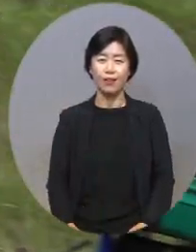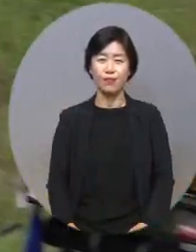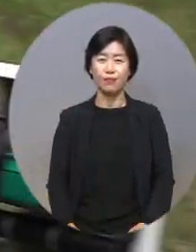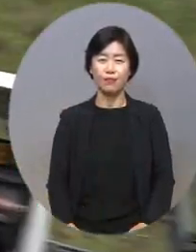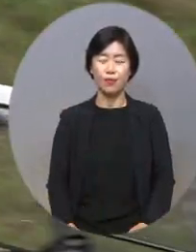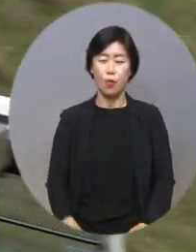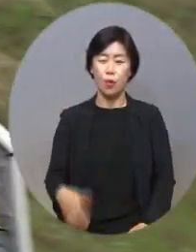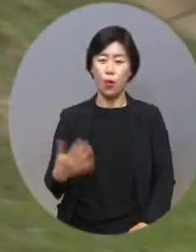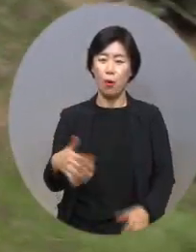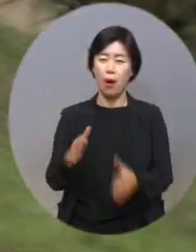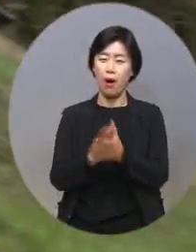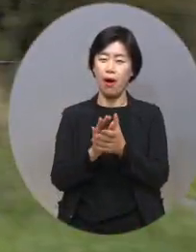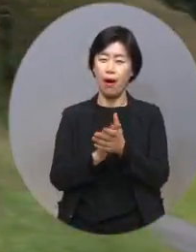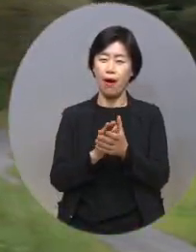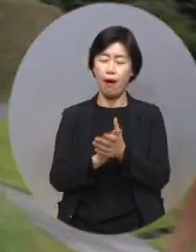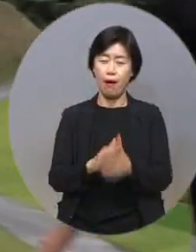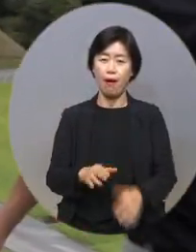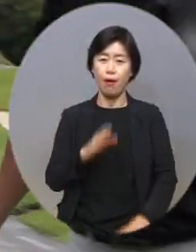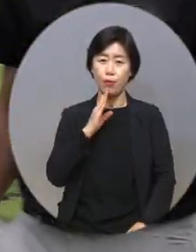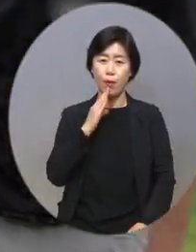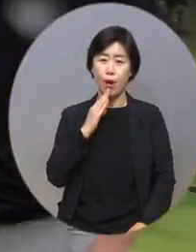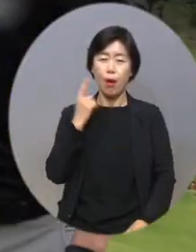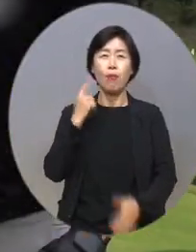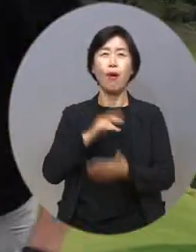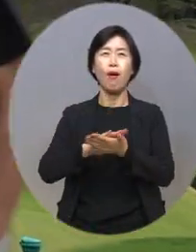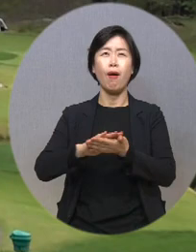이야, 진짜 편하게 친다.